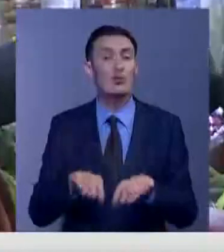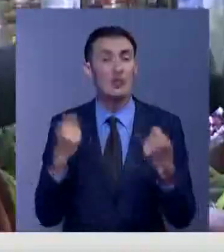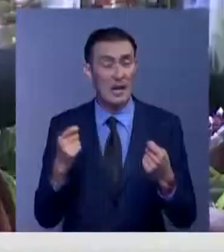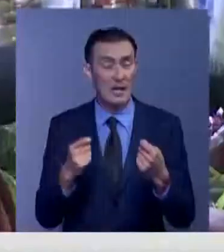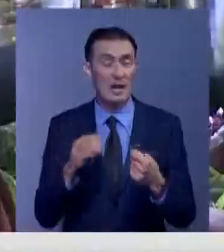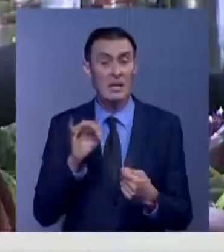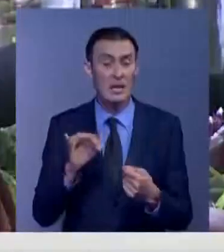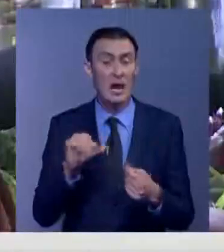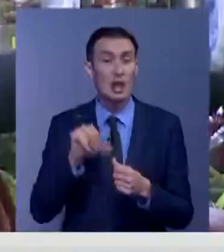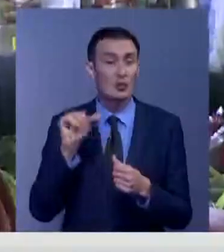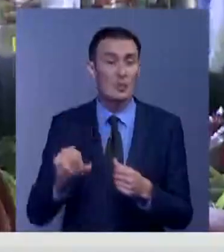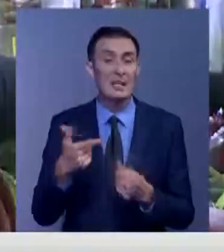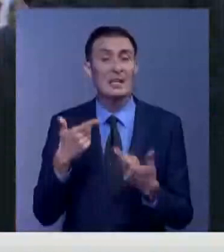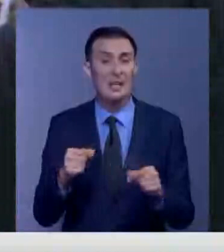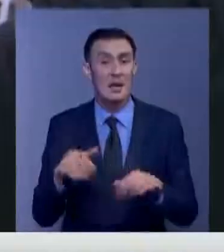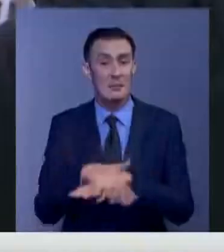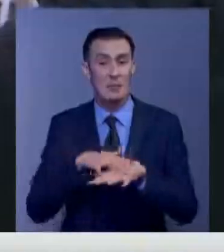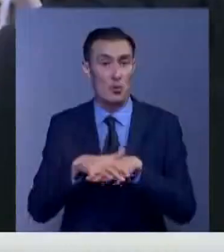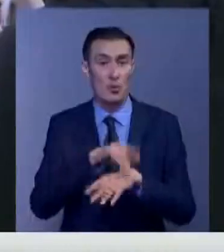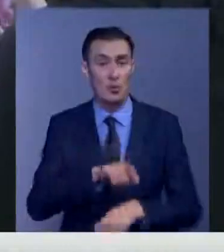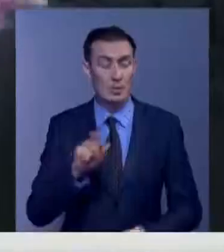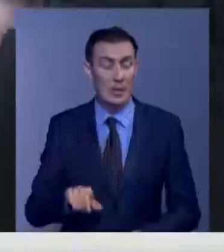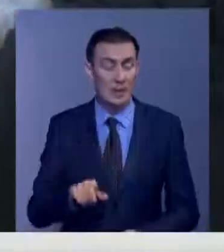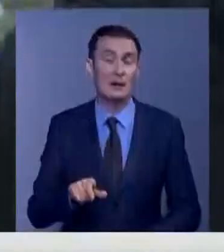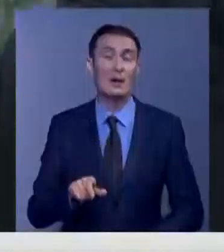более в местах большого скопления людей.